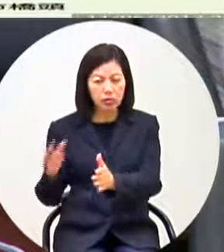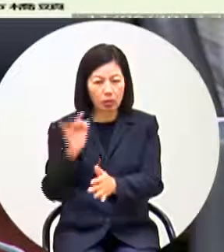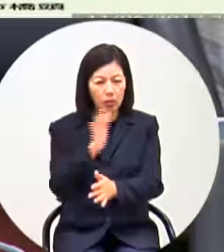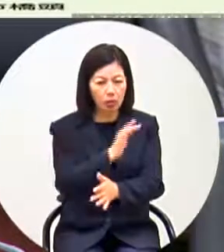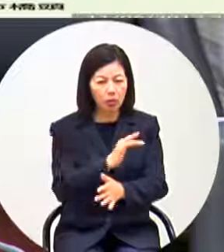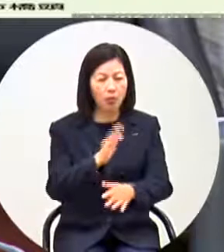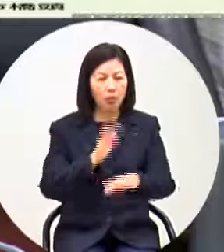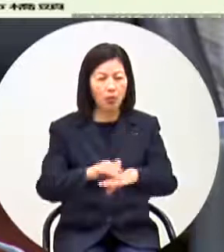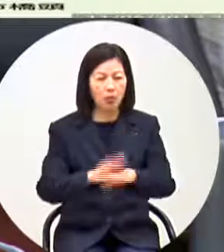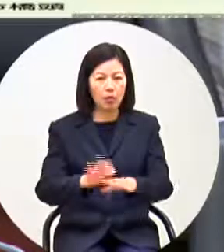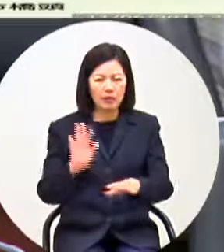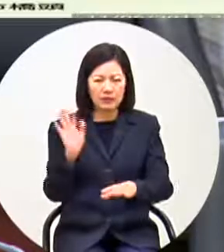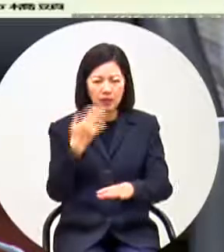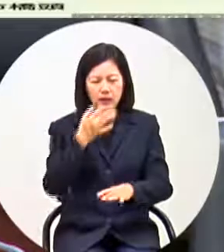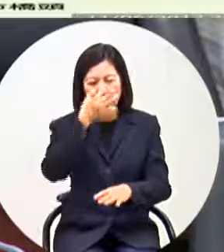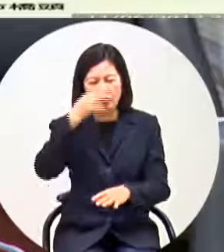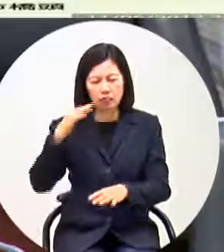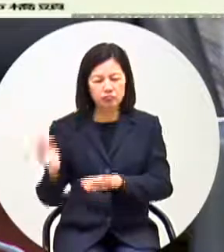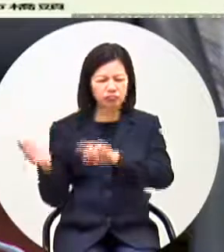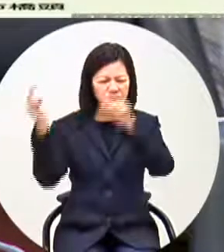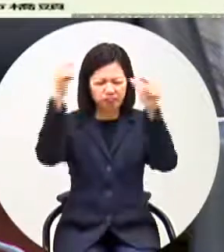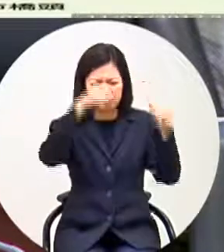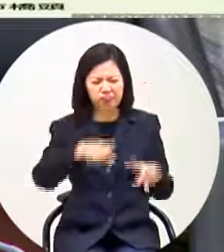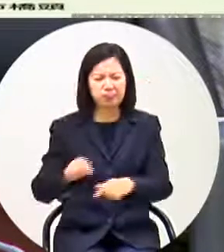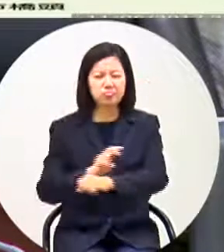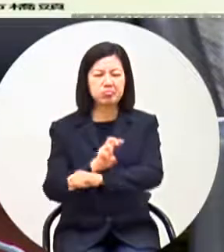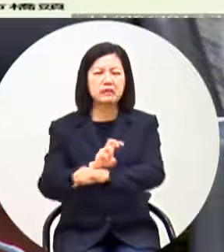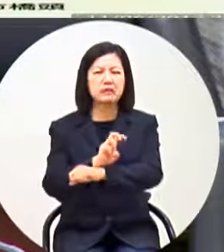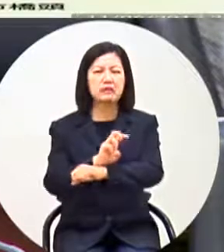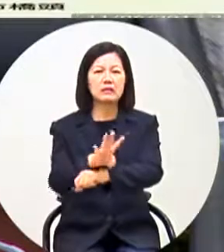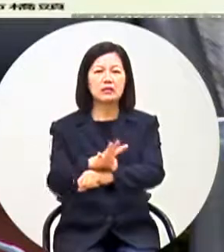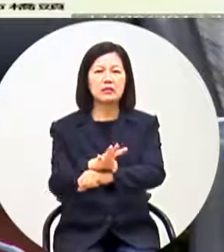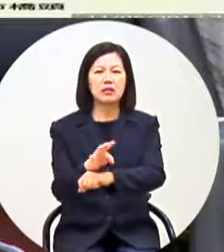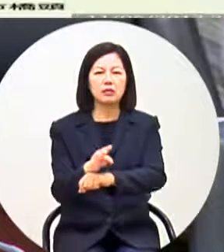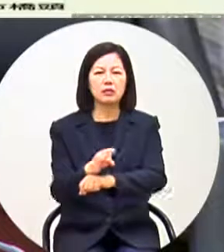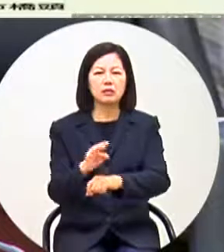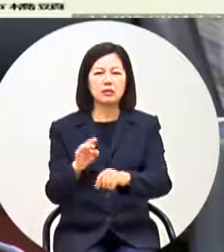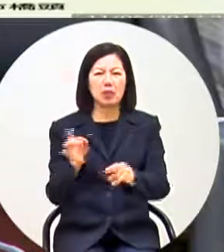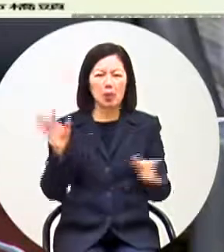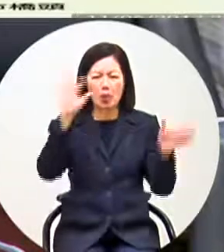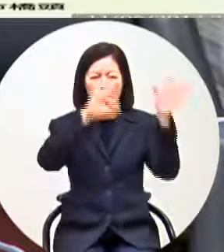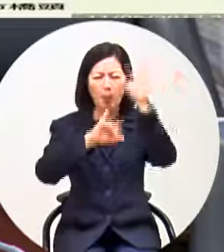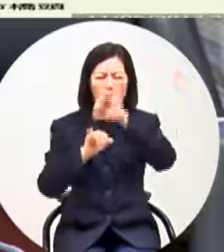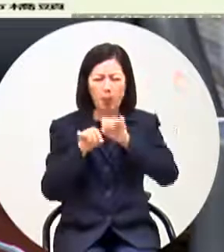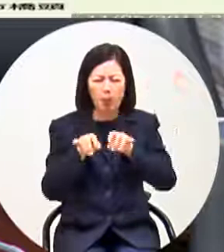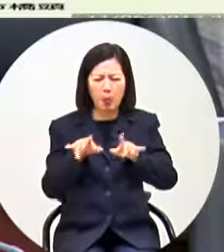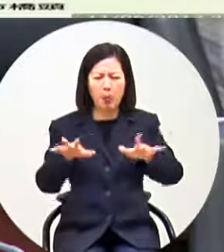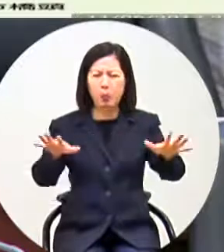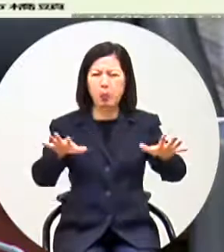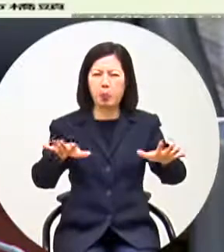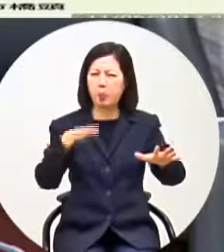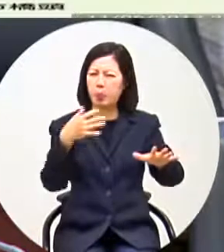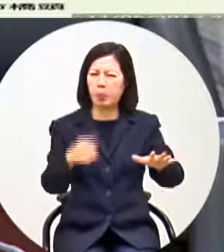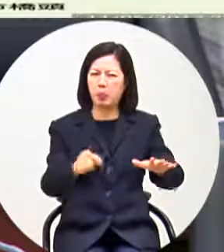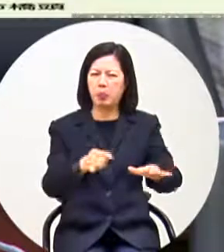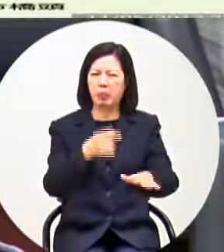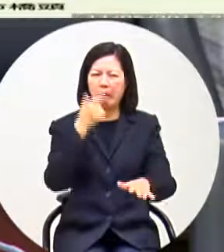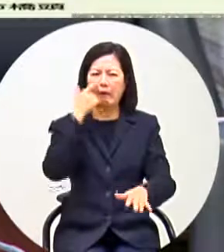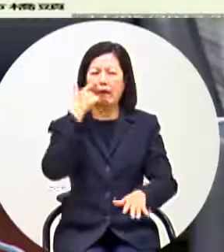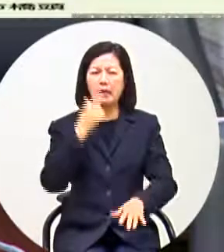24小时全部都受到空污非常严重的污染。哦，尤其我们凤山可以说